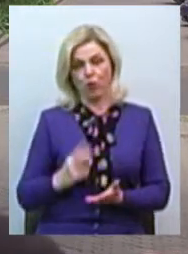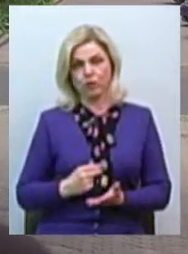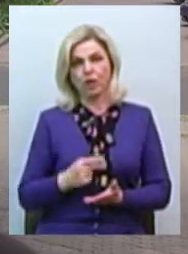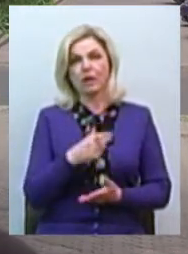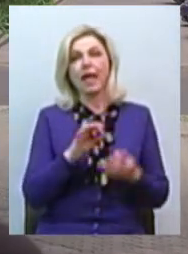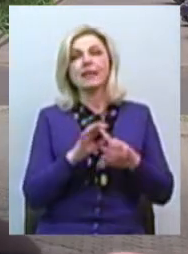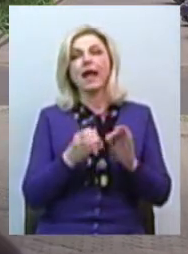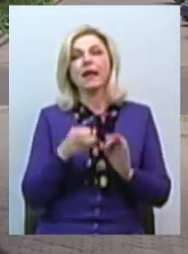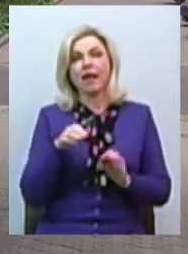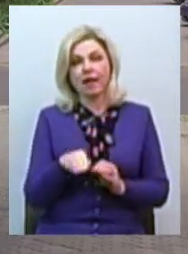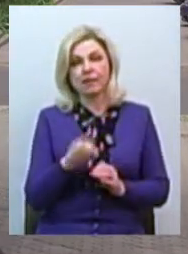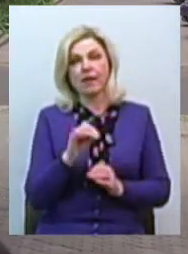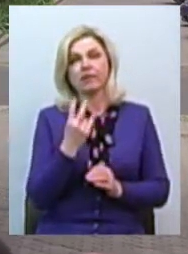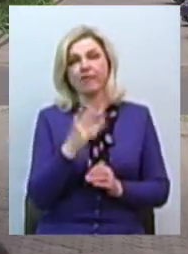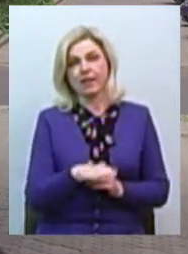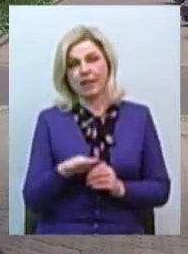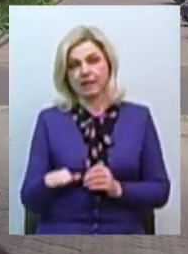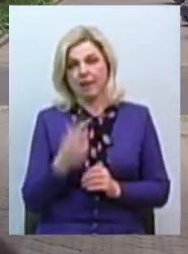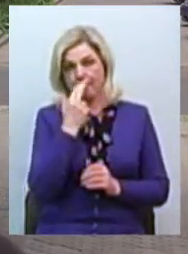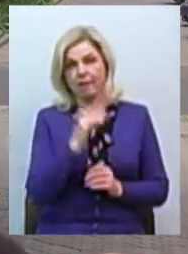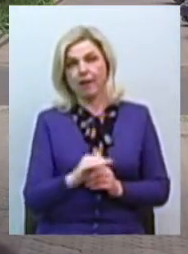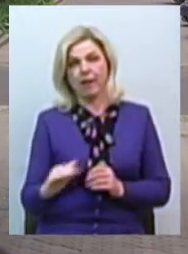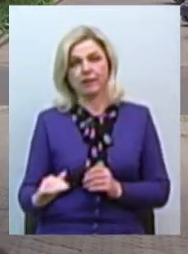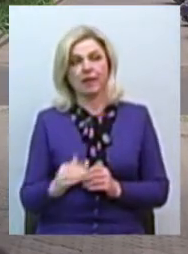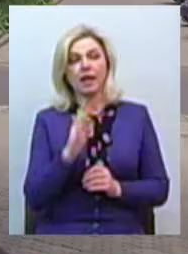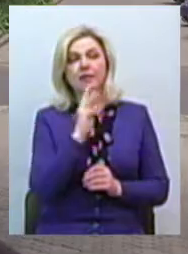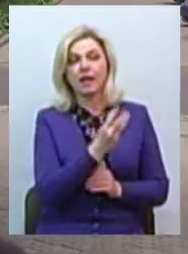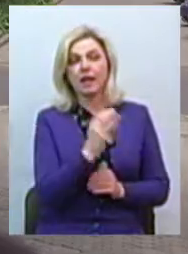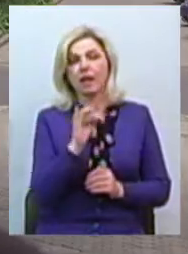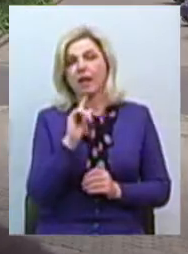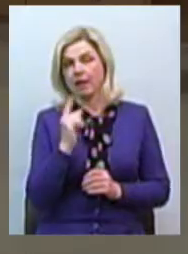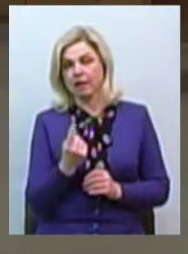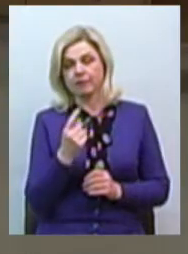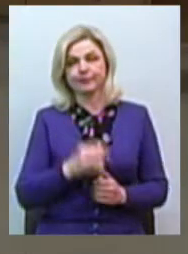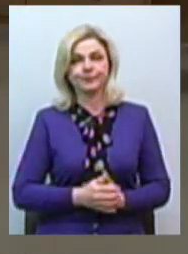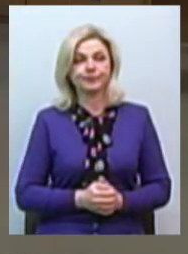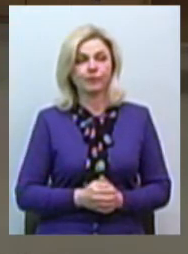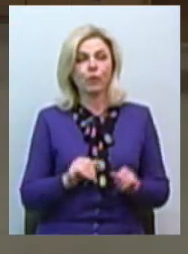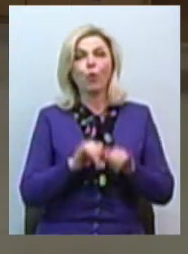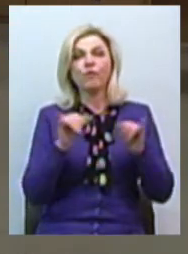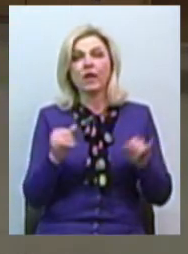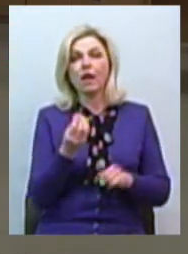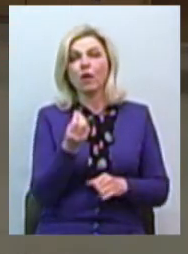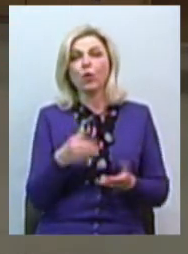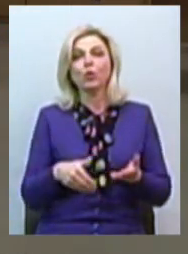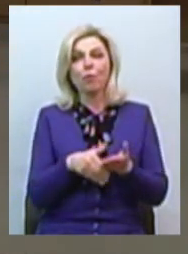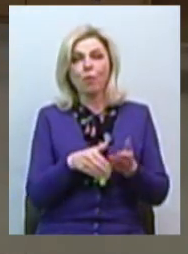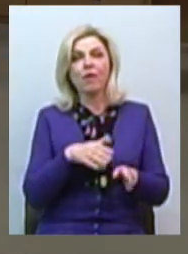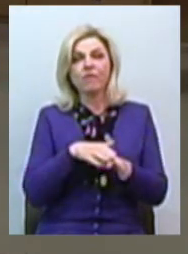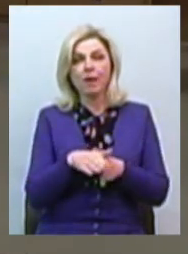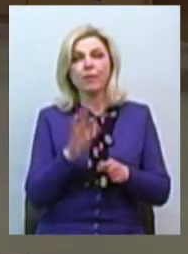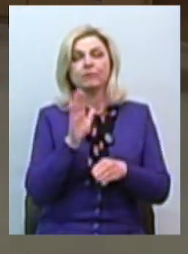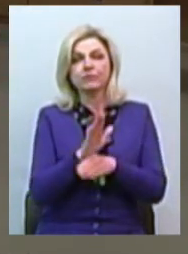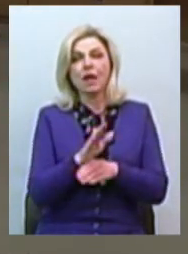декретній відпустці, і двоє дітей маленьких, 3 роки і рік. Збільшення грошової допомоги відбулося згідно